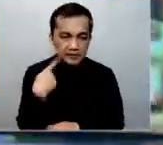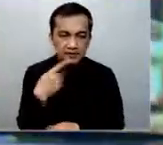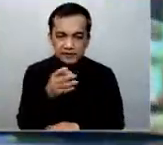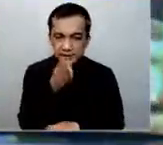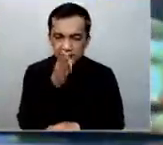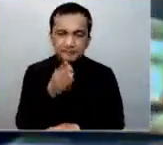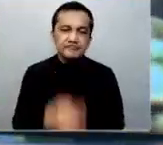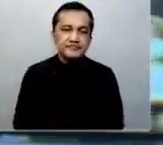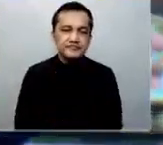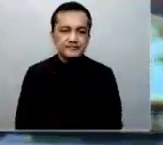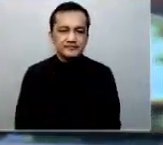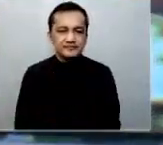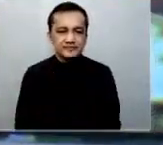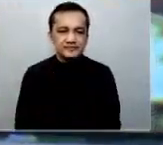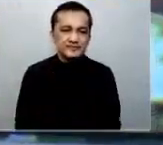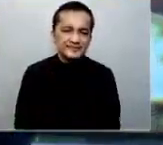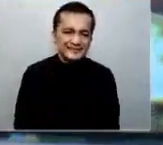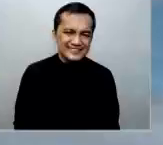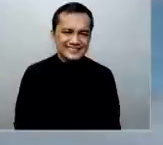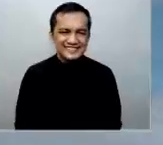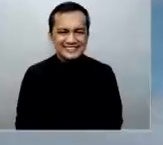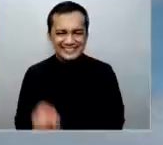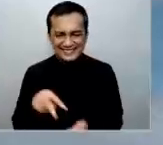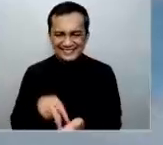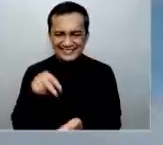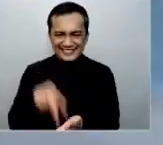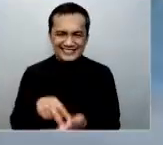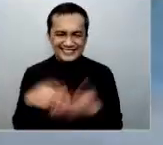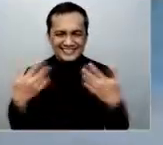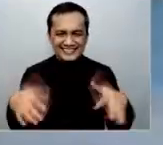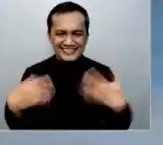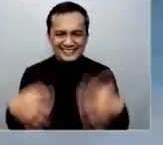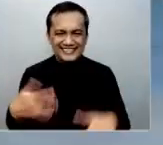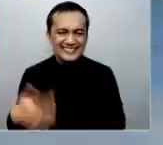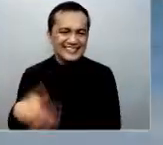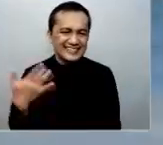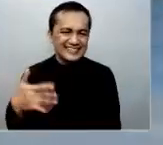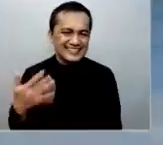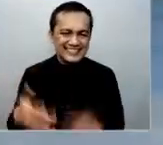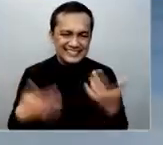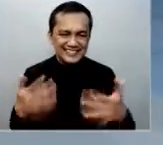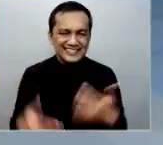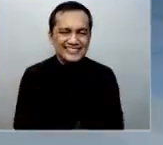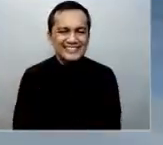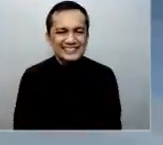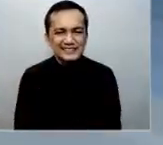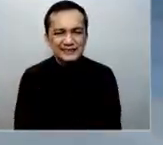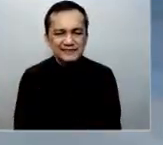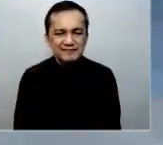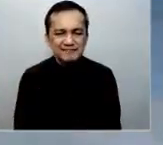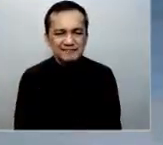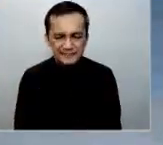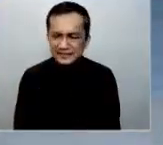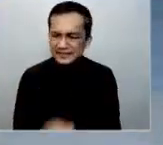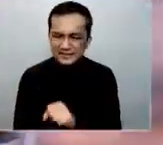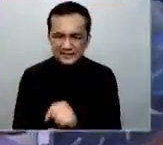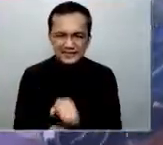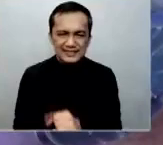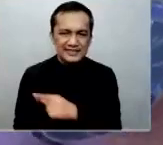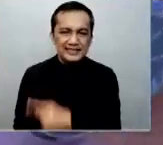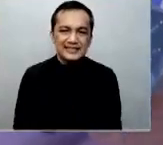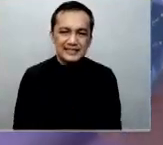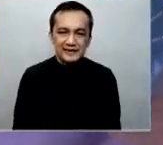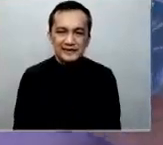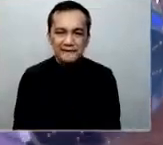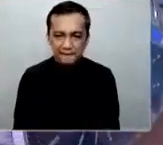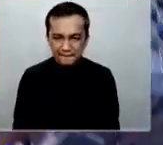kami, ha? Sorry. Sige lang. Guys, sige lang. Ayun, nauna na. Magtrabaho lang kayo dyan. Sige lang. Magtrabaho na. Sige, ito na yung